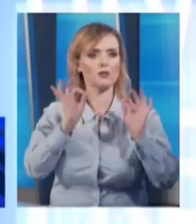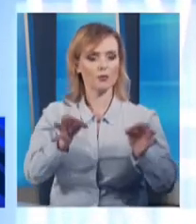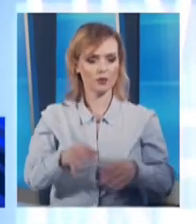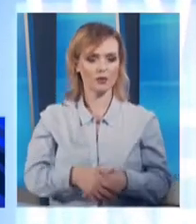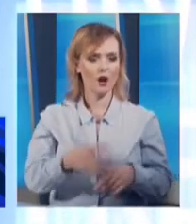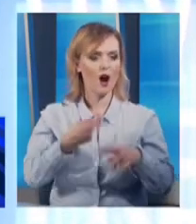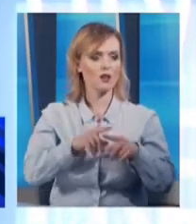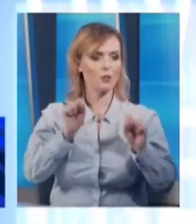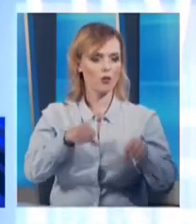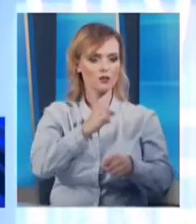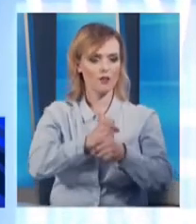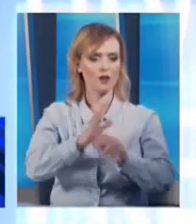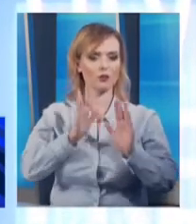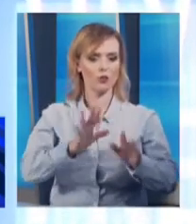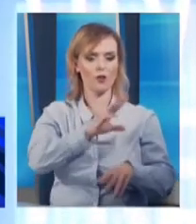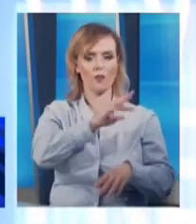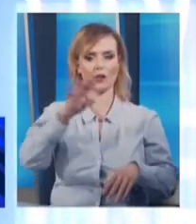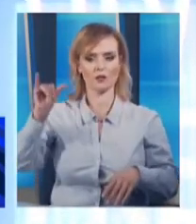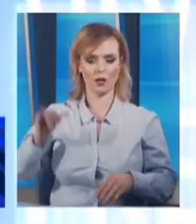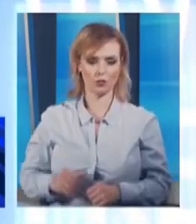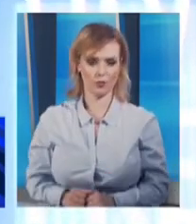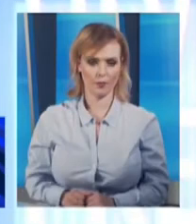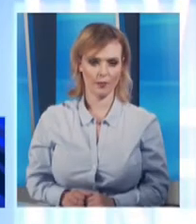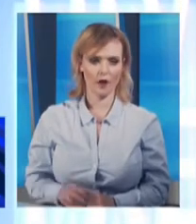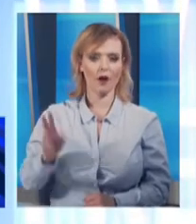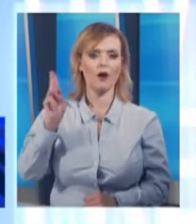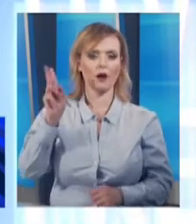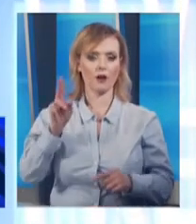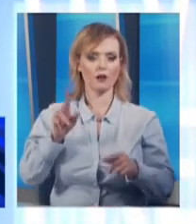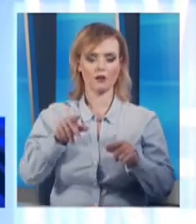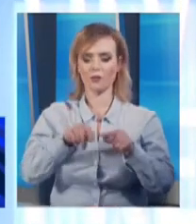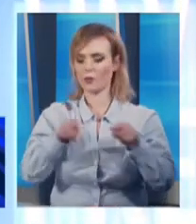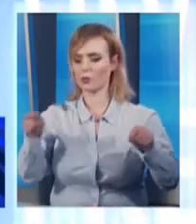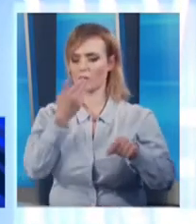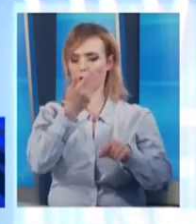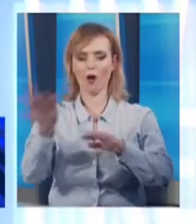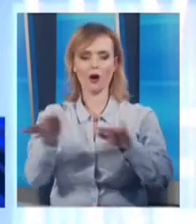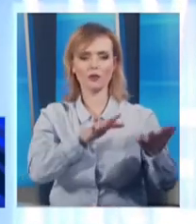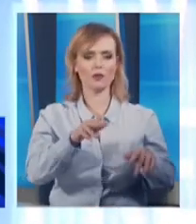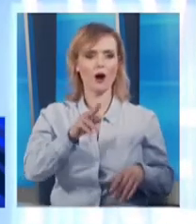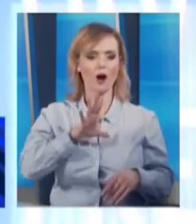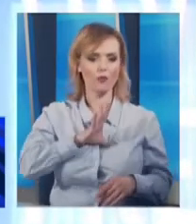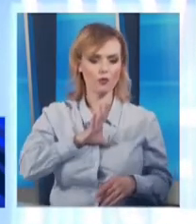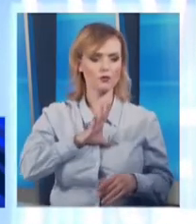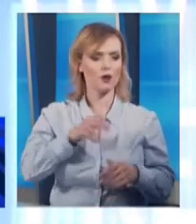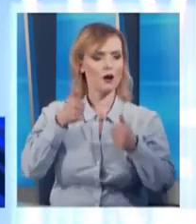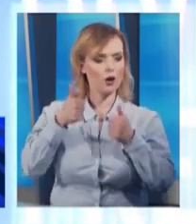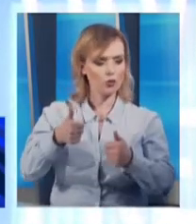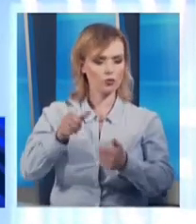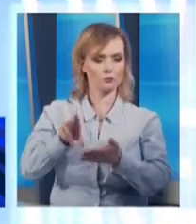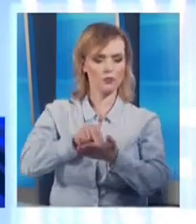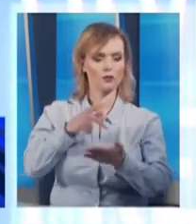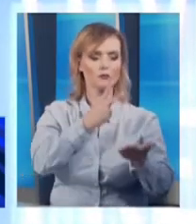ăsta îl poate face doamna Maia Sandu, care pe parcursul întregii sale activități a fost exemplară, a